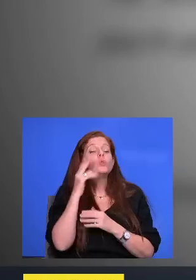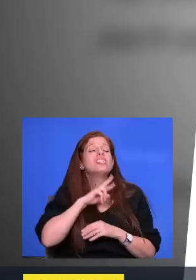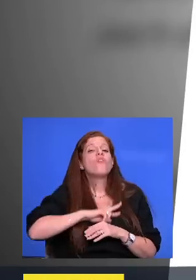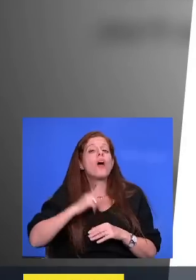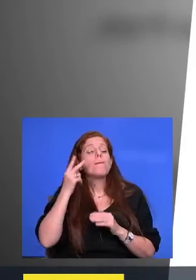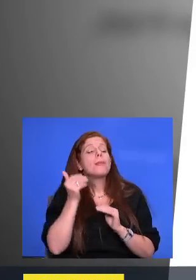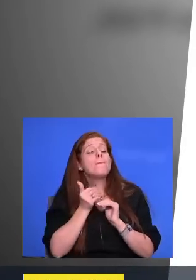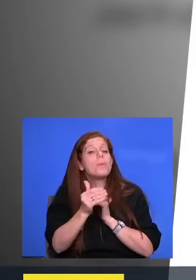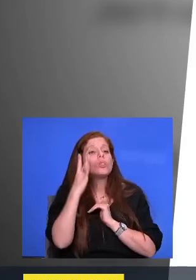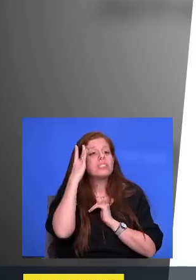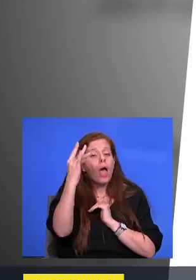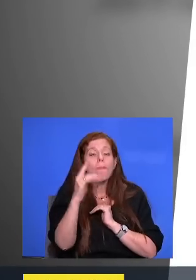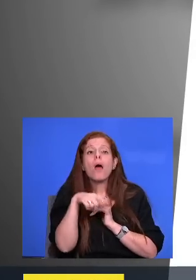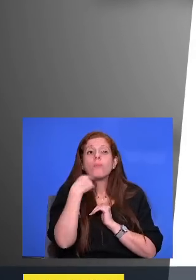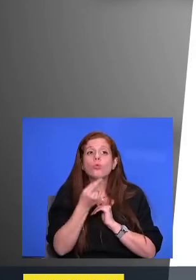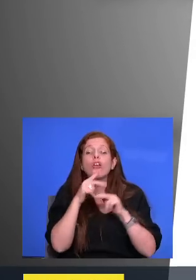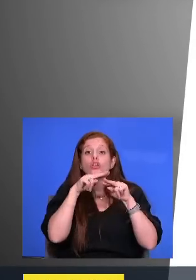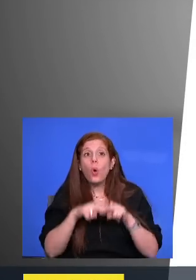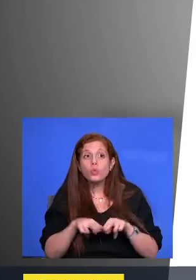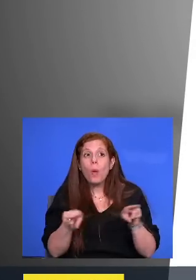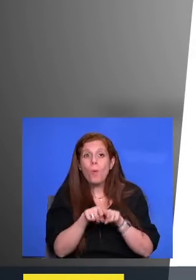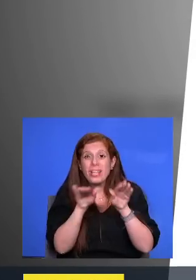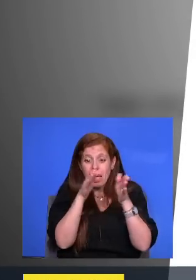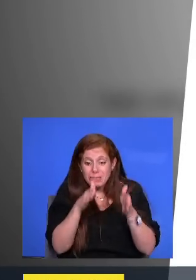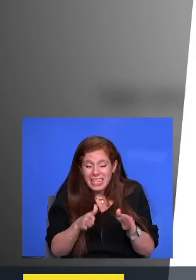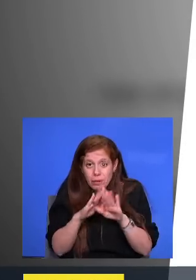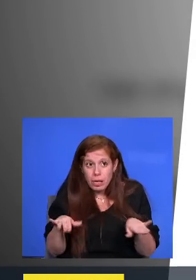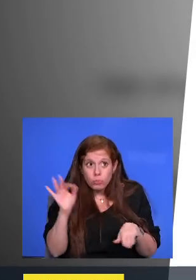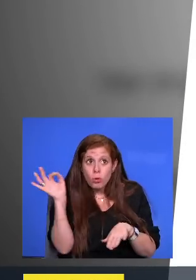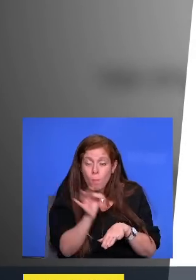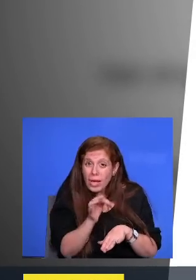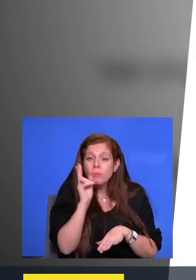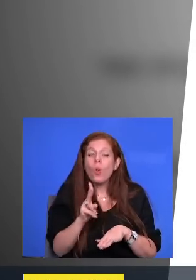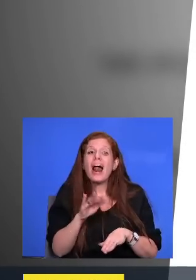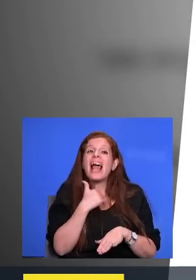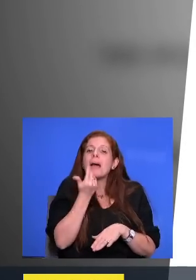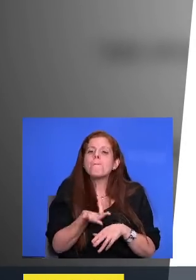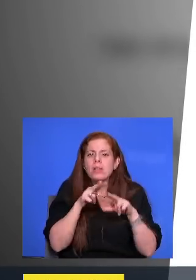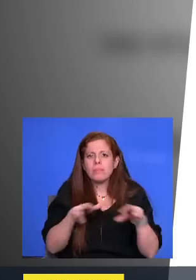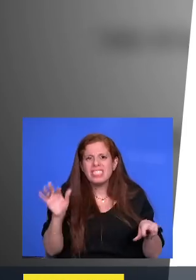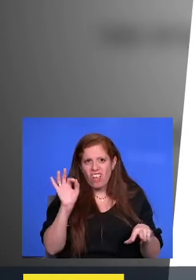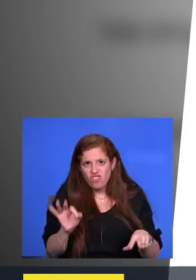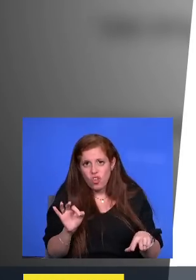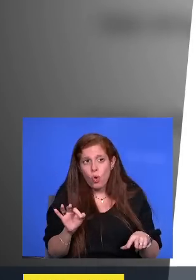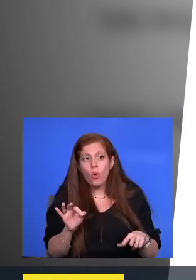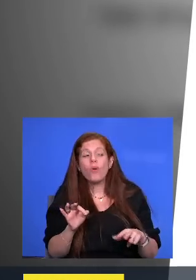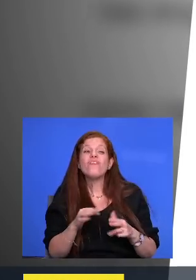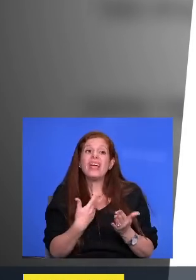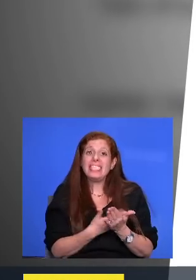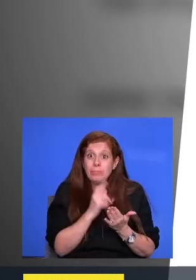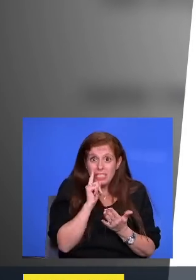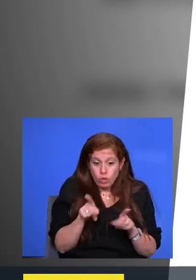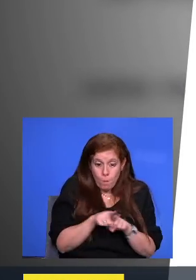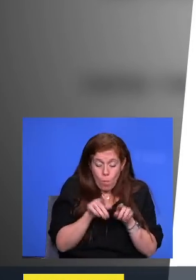הוסיפה שההישארות של דוד באותה מסגרת עם הילדים הפוגעים עלולה להחמיר את מצבו, ועצם הידיעה שהם באותה